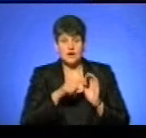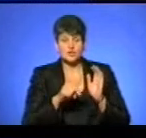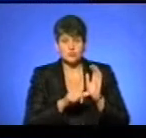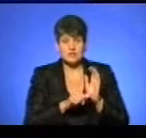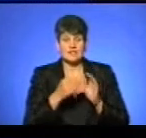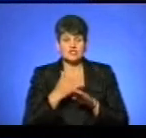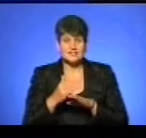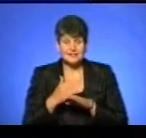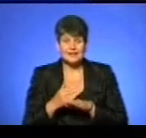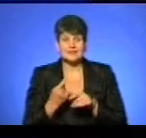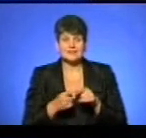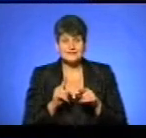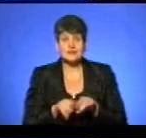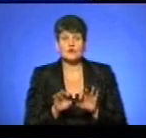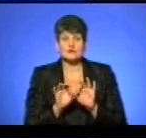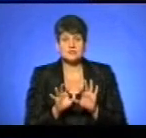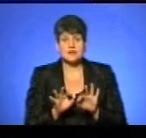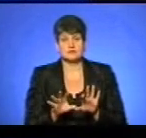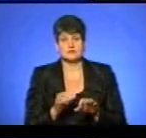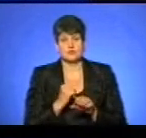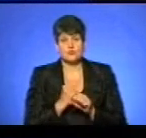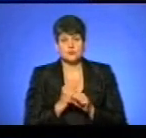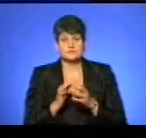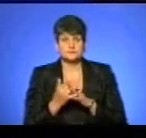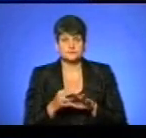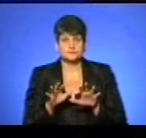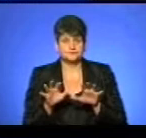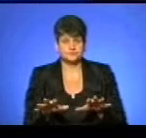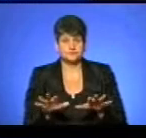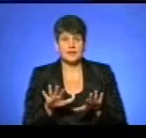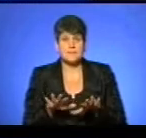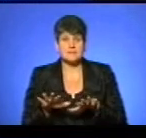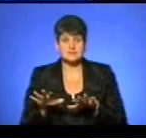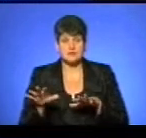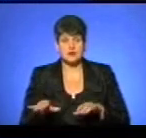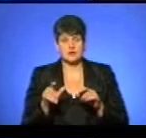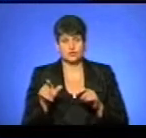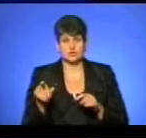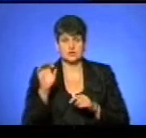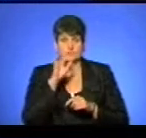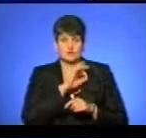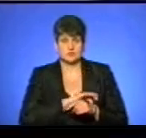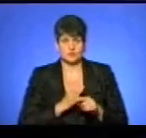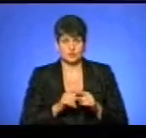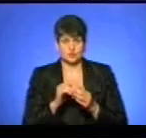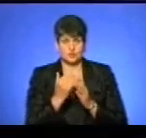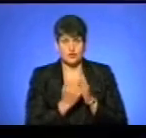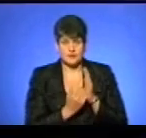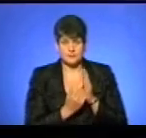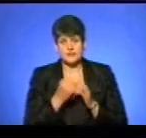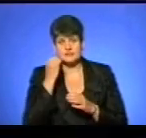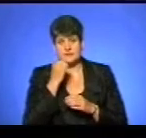роботи сільських голів, ну, будемо казати, на місцях, населення скористалося даною програмою. Мабуть, ще